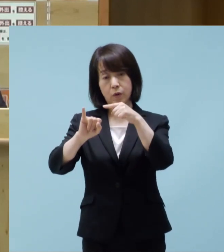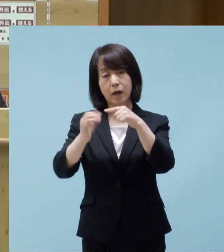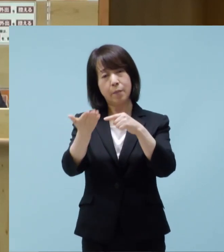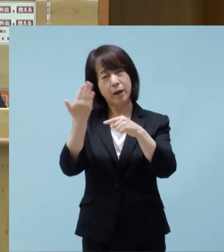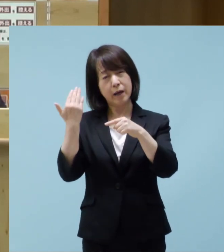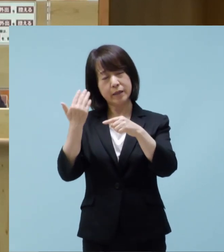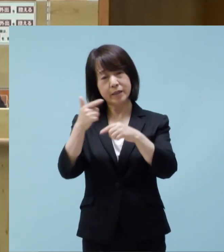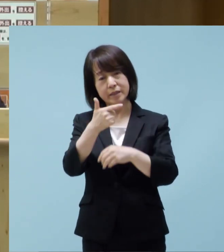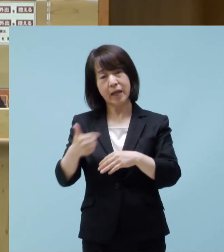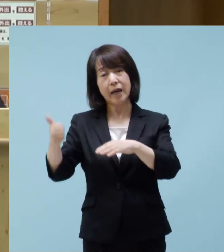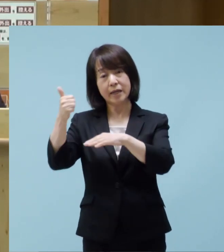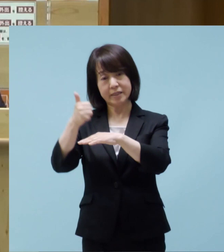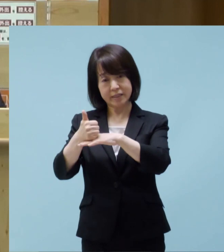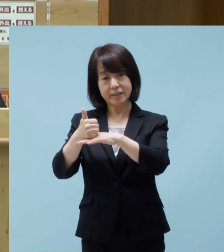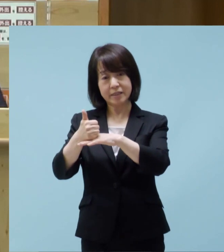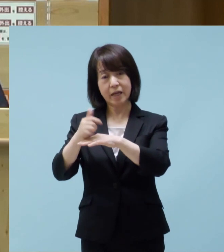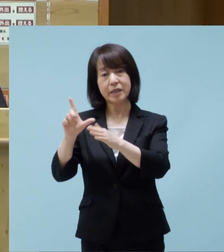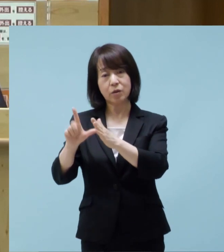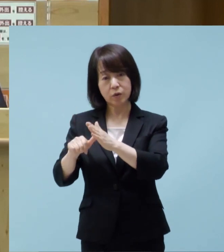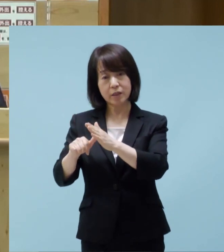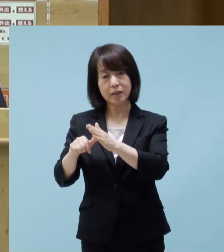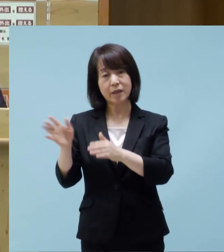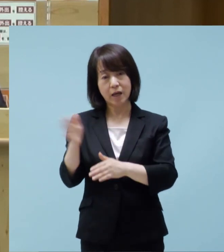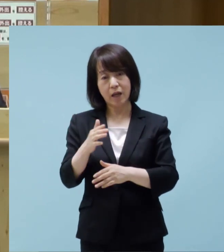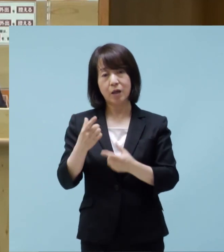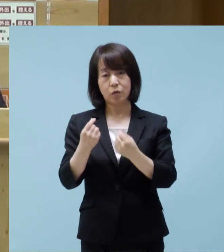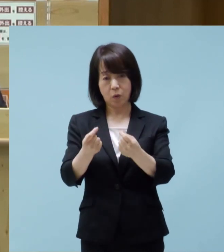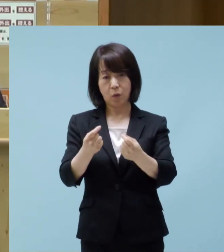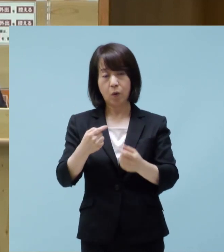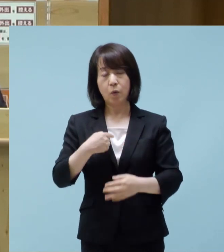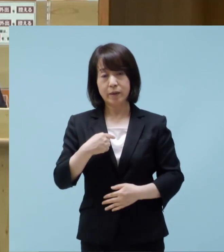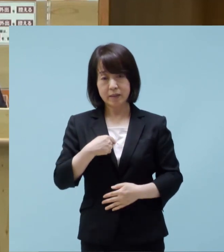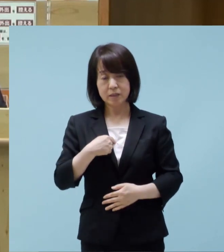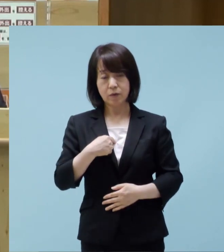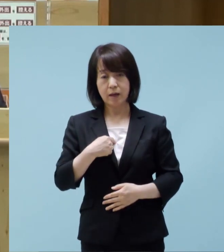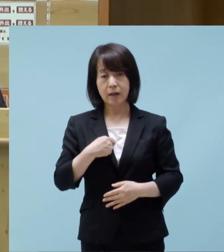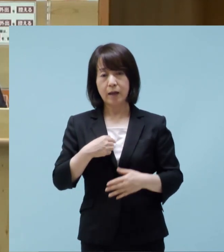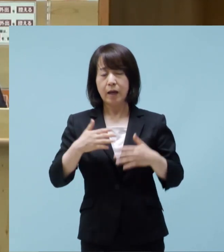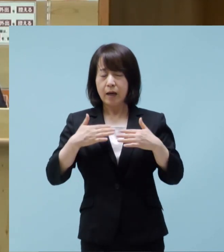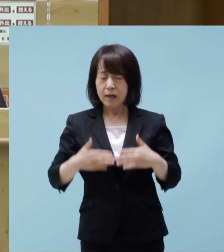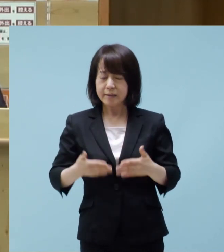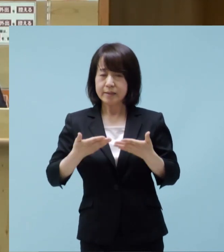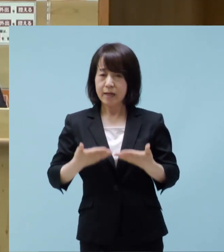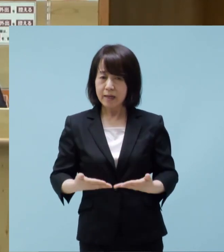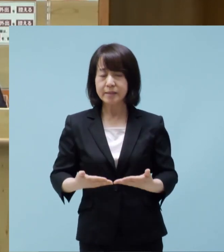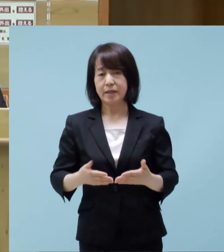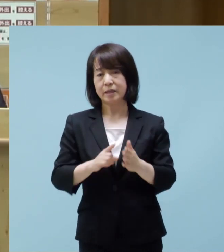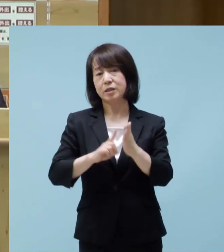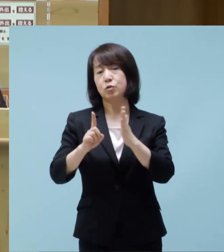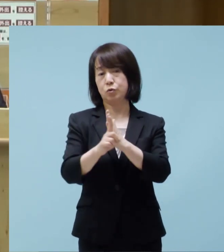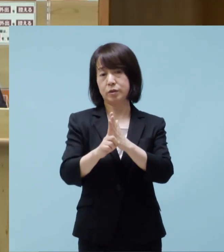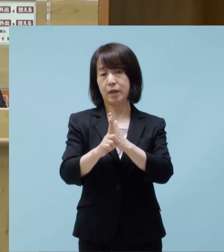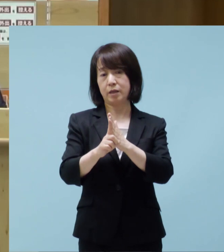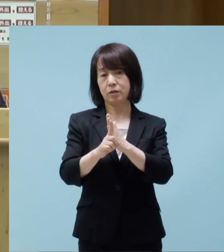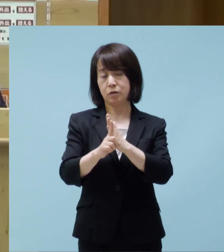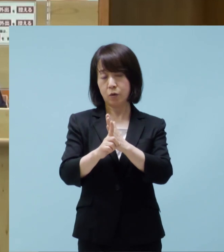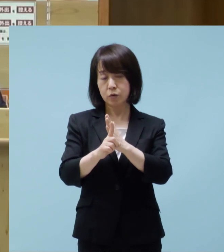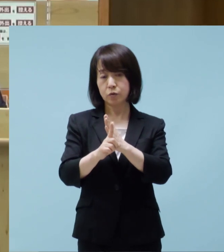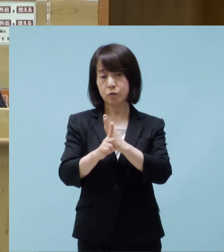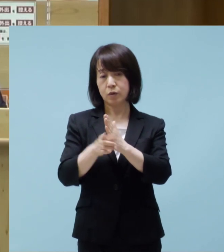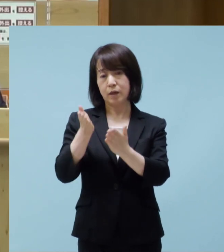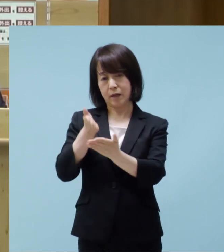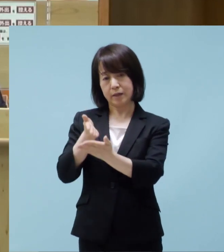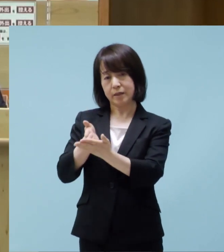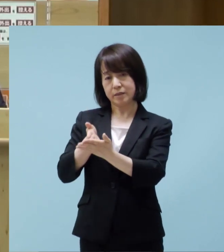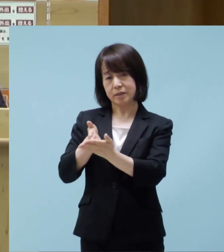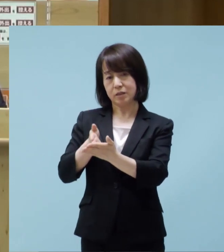はとにかく安心安全最優先ってことを前面に出した方がいいんではないかということで、当時大臣であったですね、橋